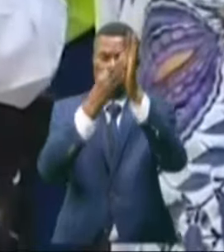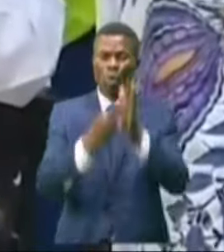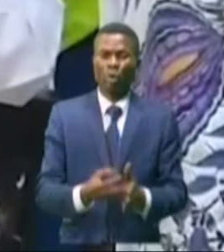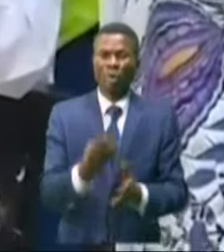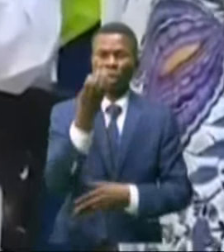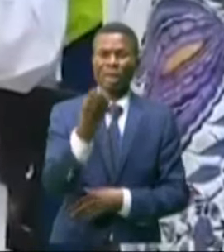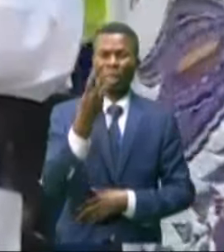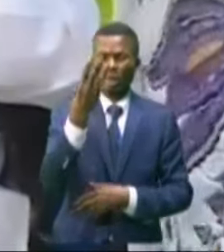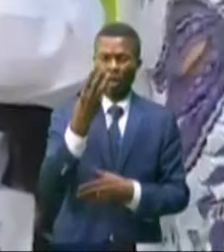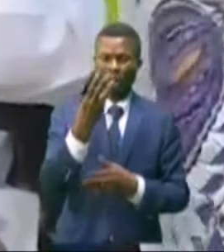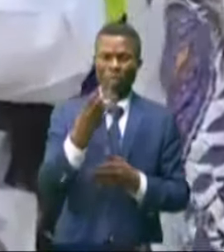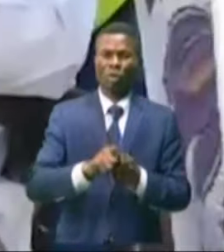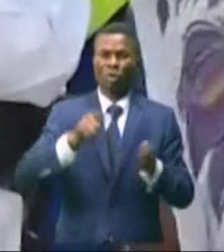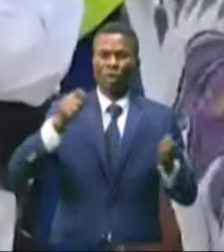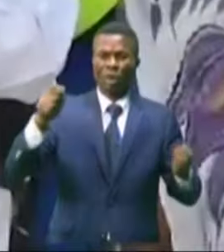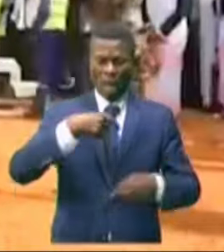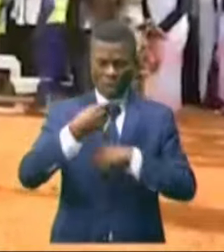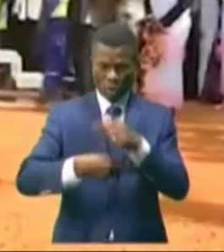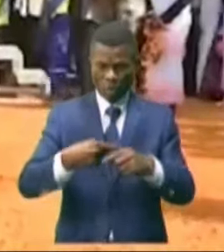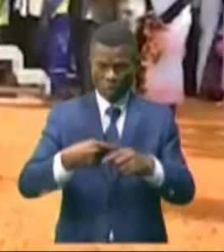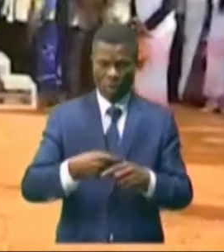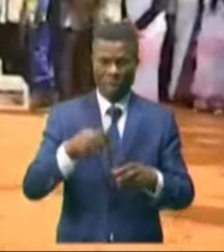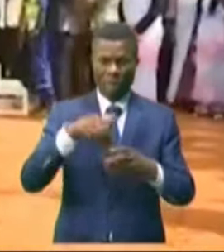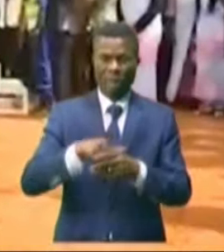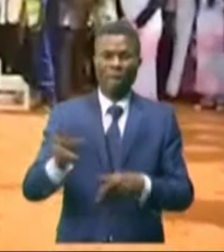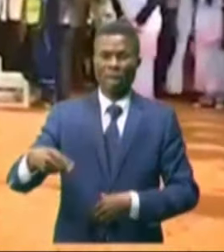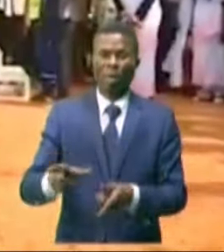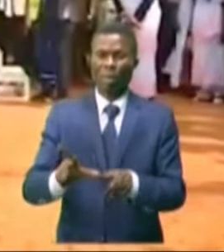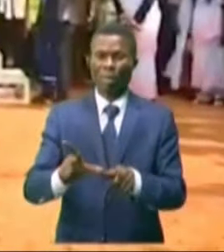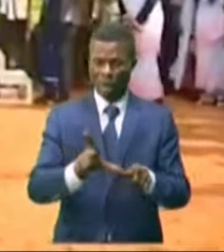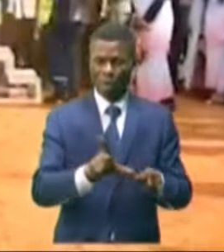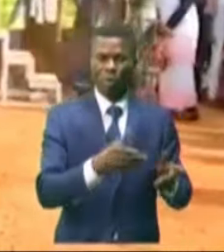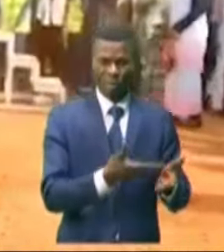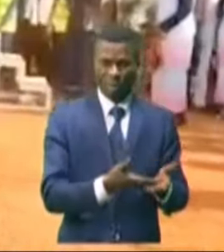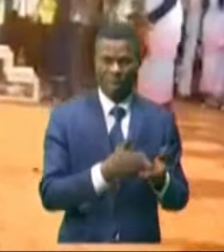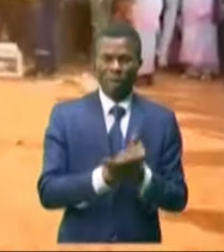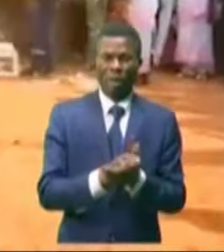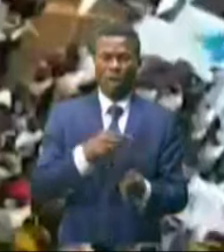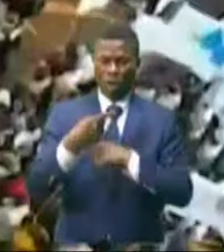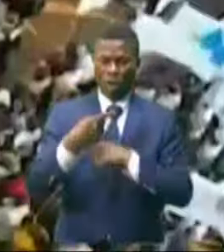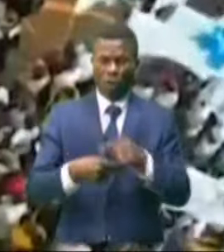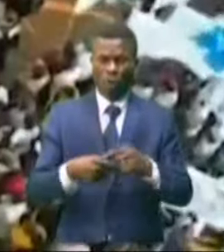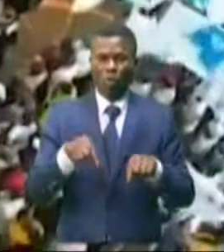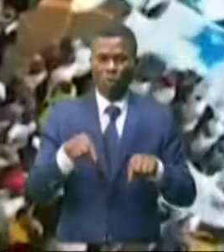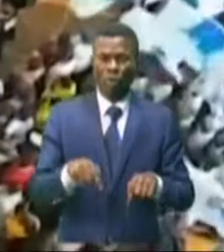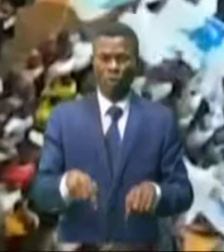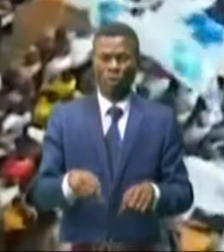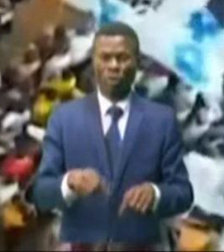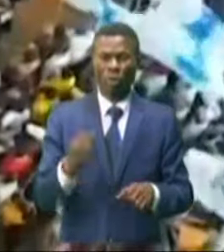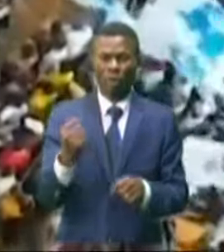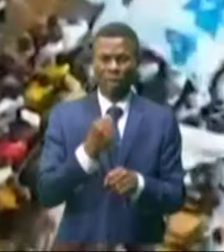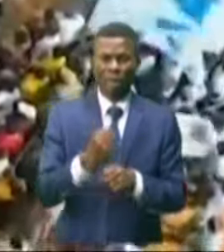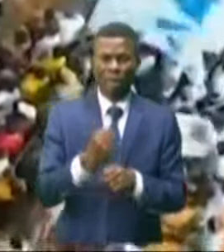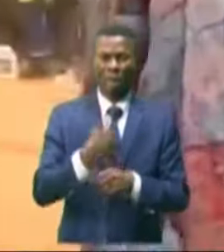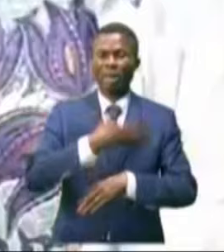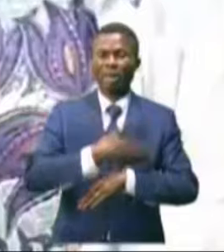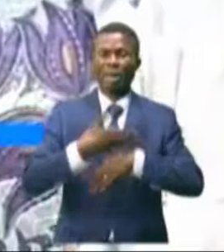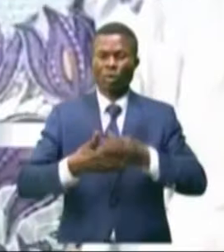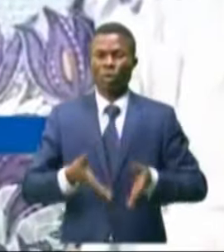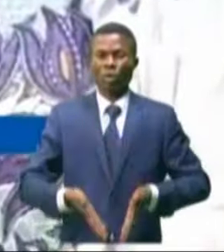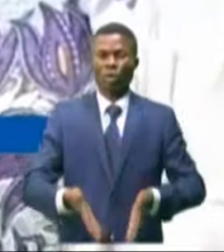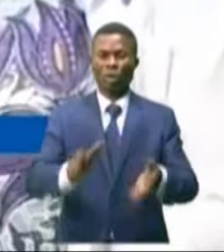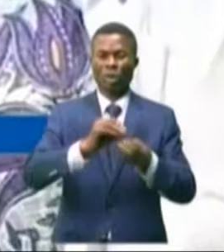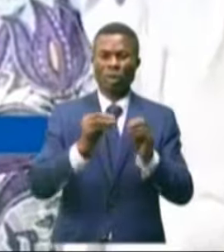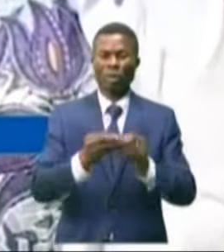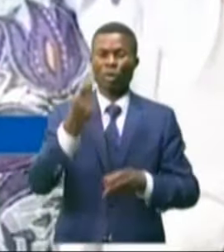viennent d'être lancés dans la province du Lualaba. Nous lançons aujourd'hui les travaux de la route nationale